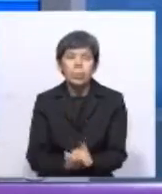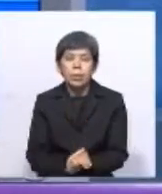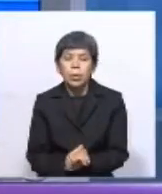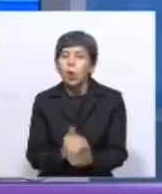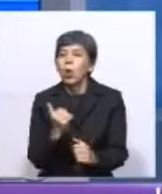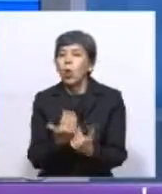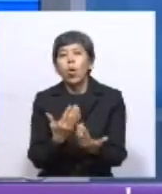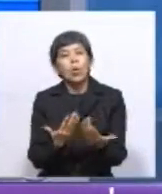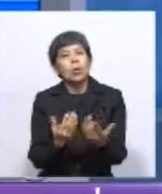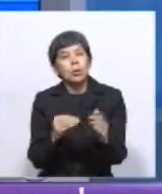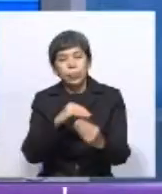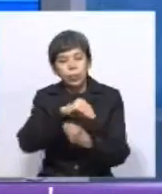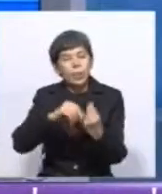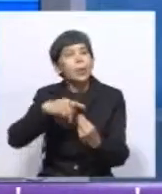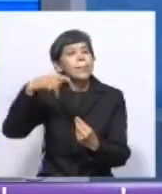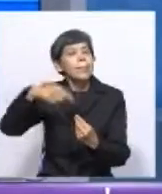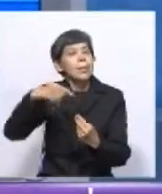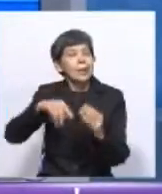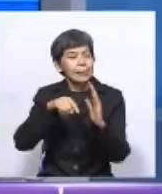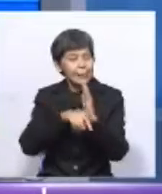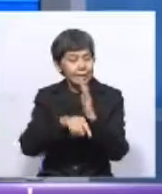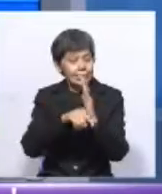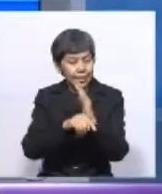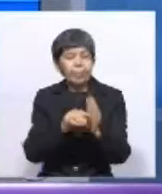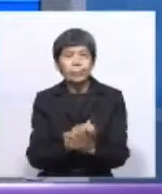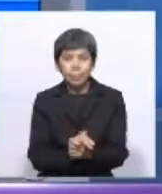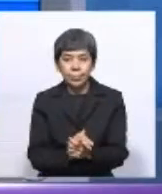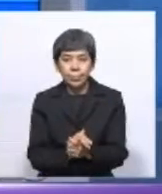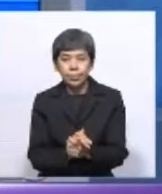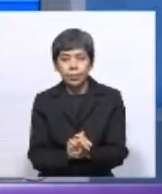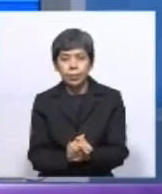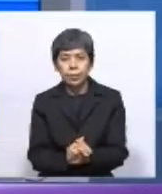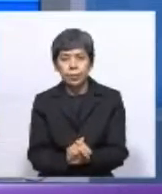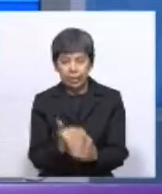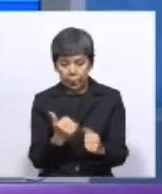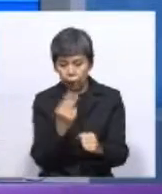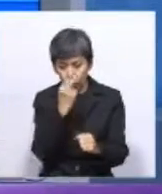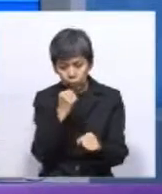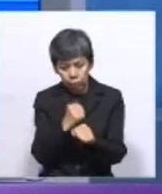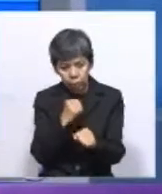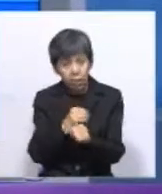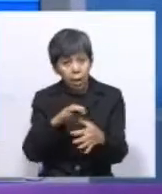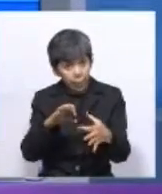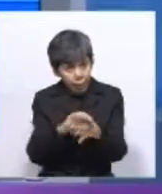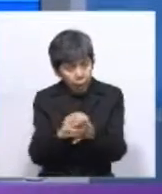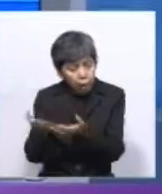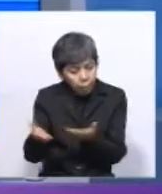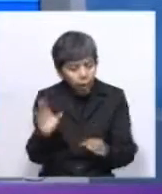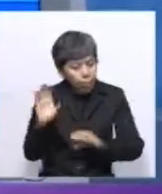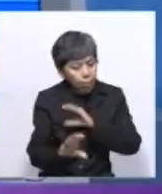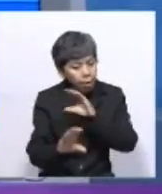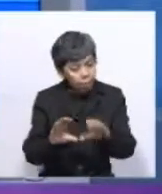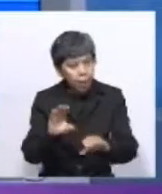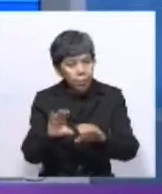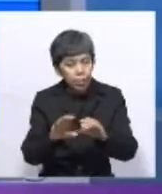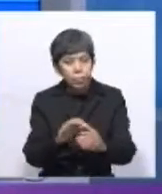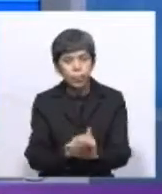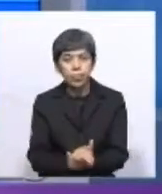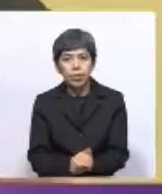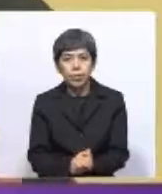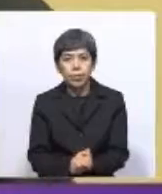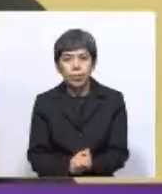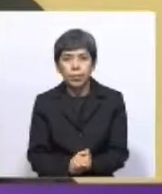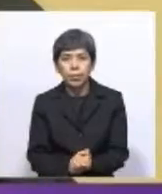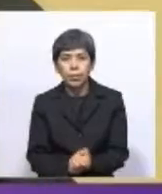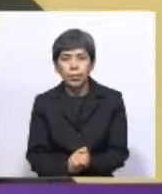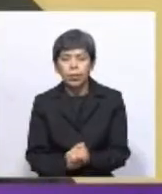นส่งในพื้นที่เขตเศรษฐกิจพิเศษชายแดนและระเบียงเศรษฐกิจภาคตะวันออกเพื่อสร้างศักยภาพดึงดูดการลงทุน